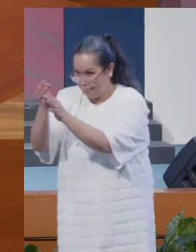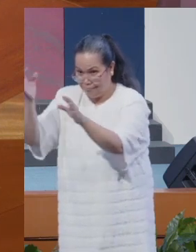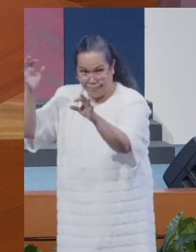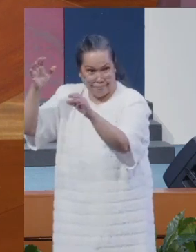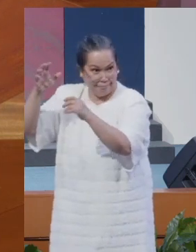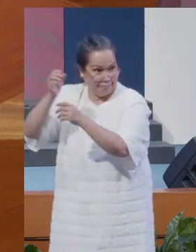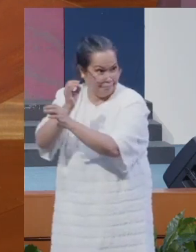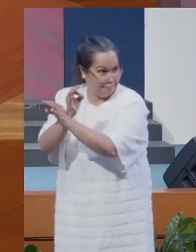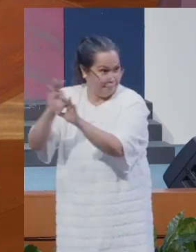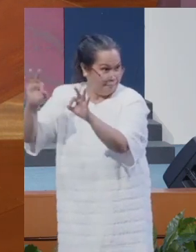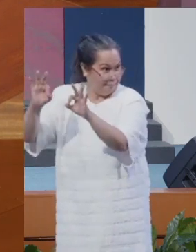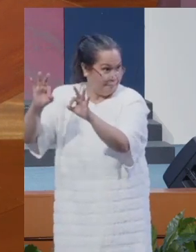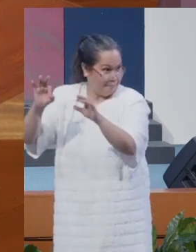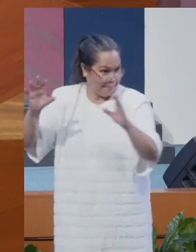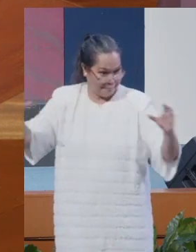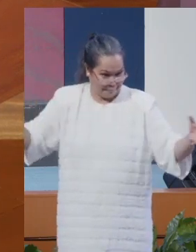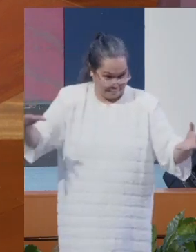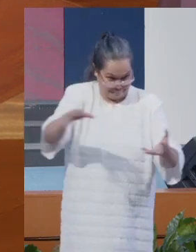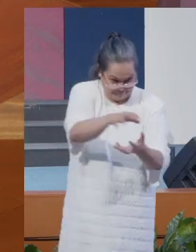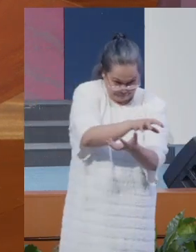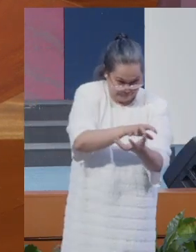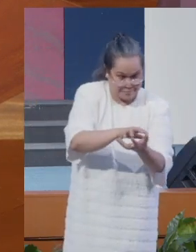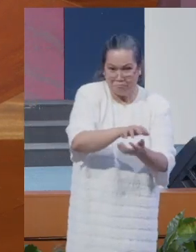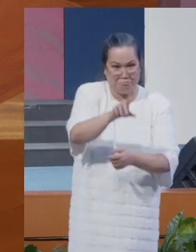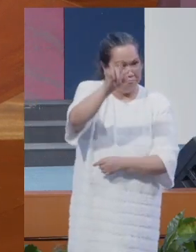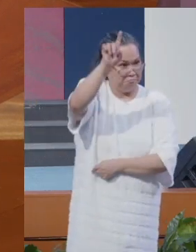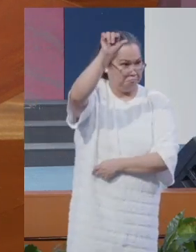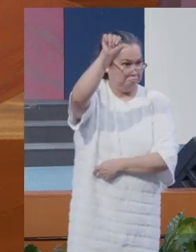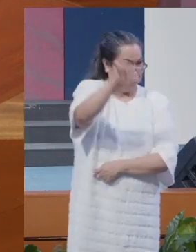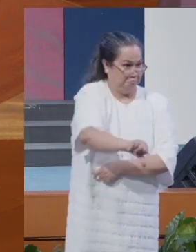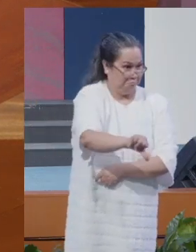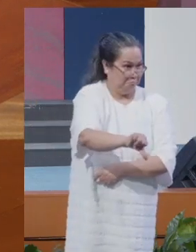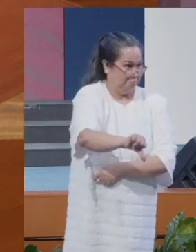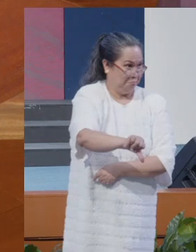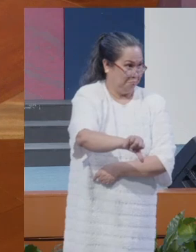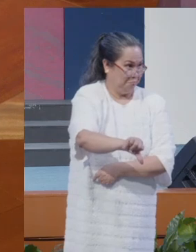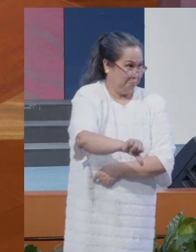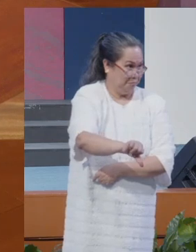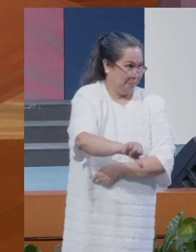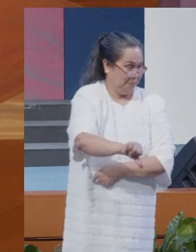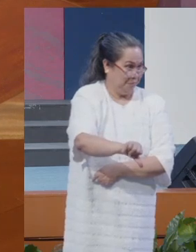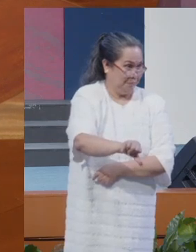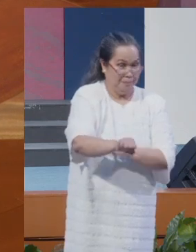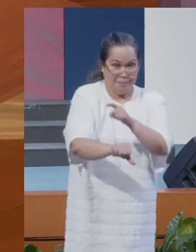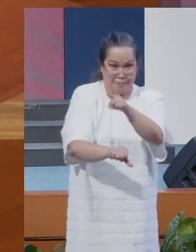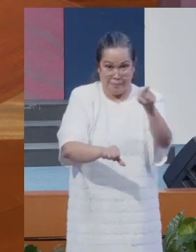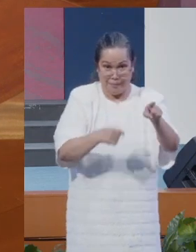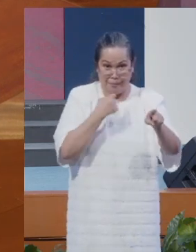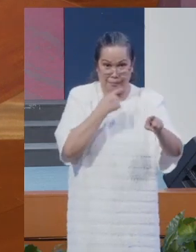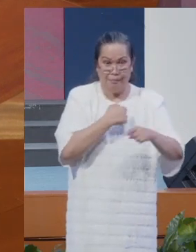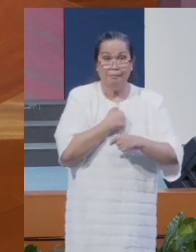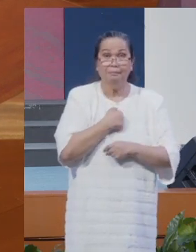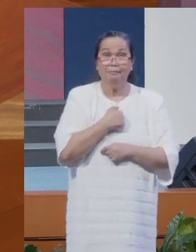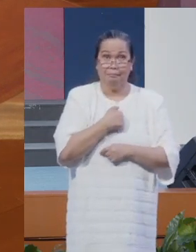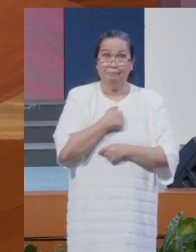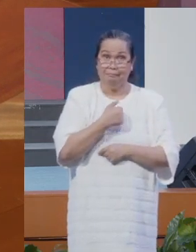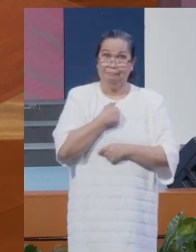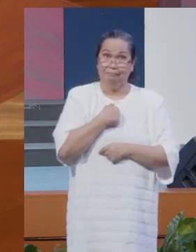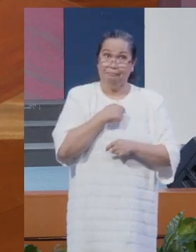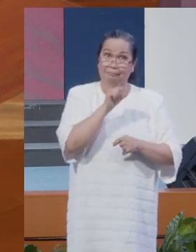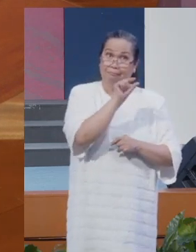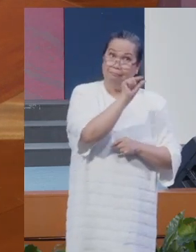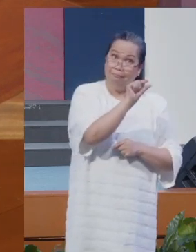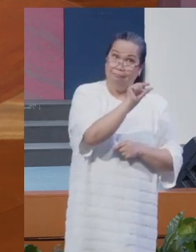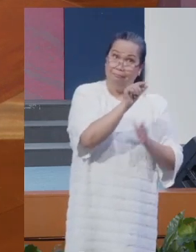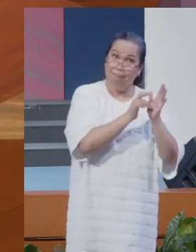by works of men. Hindi po pwedeng paghaluin. So hindi po kayo pwedeng maging konting